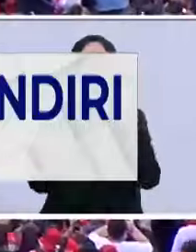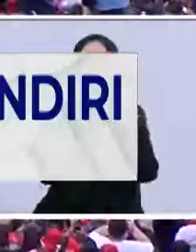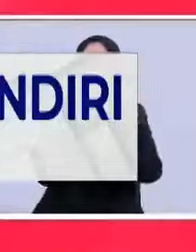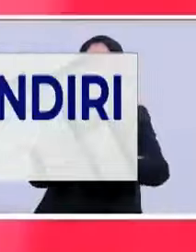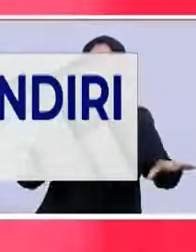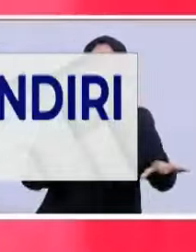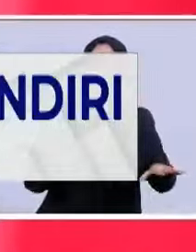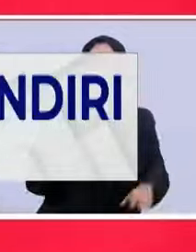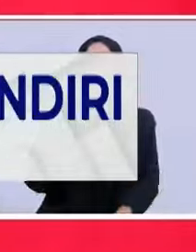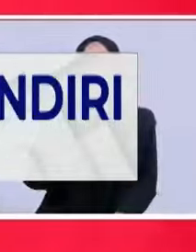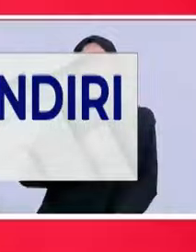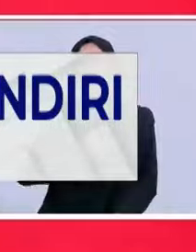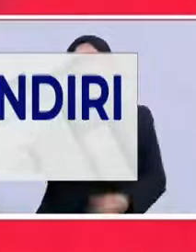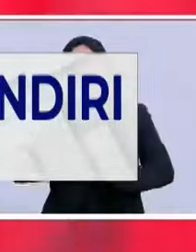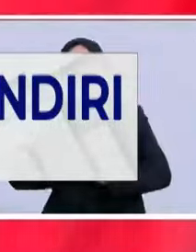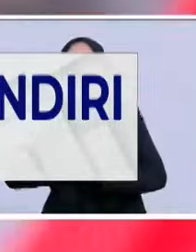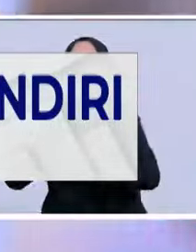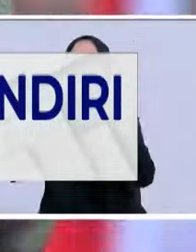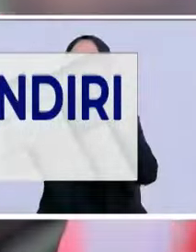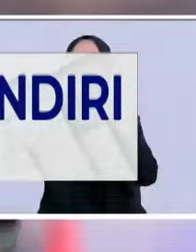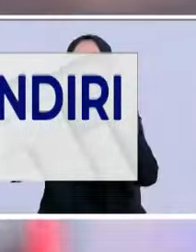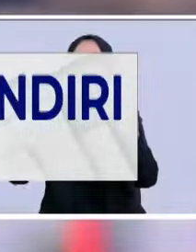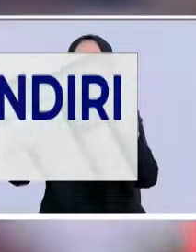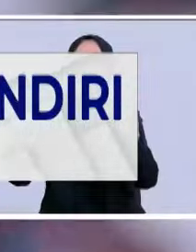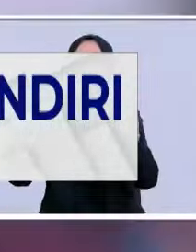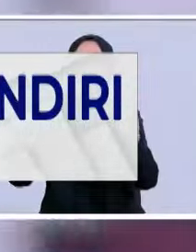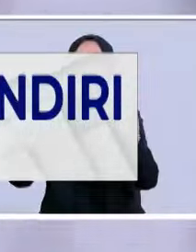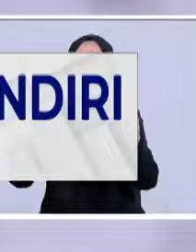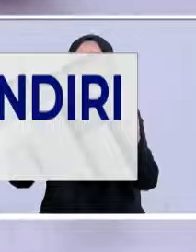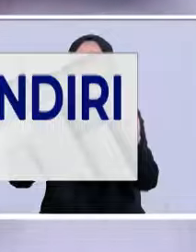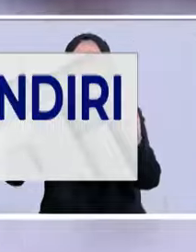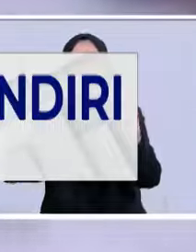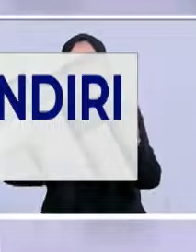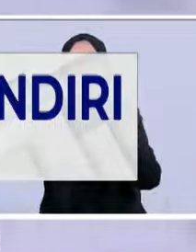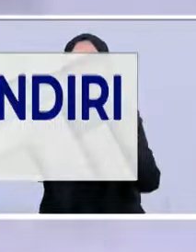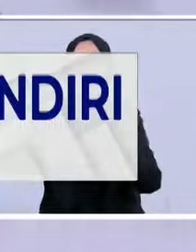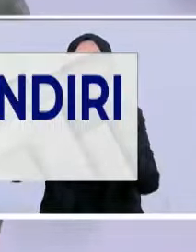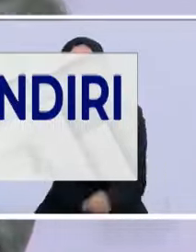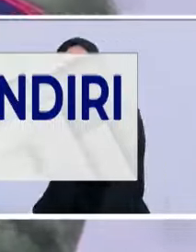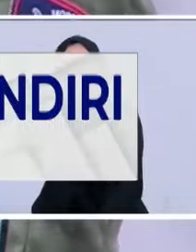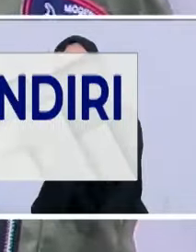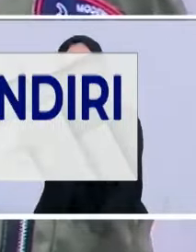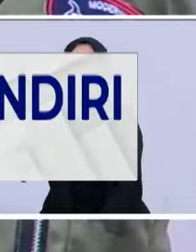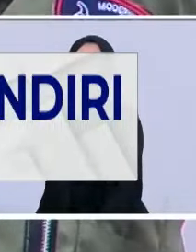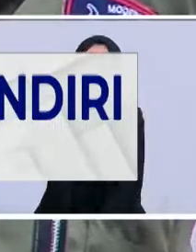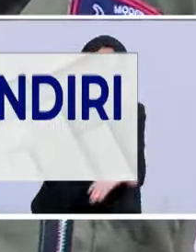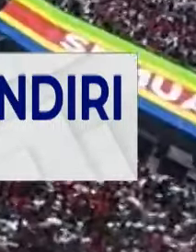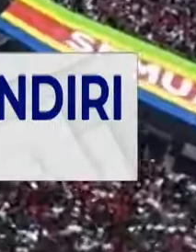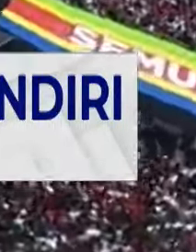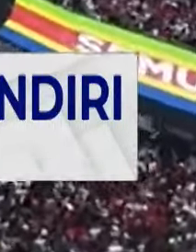mereka menginginkan kebebasannya. Mereka akan menyampaikan suaranya kepada yang mereka